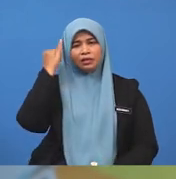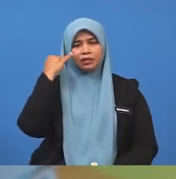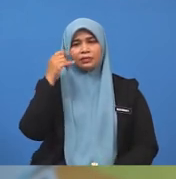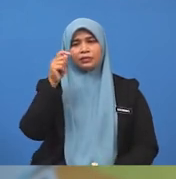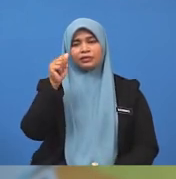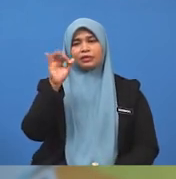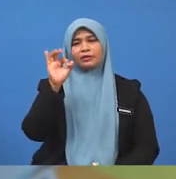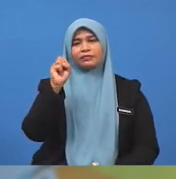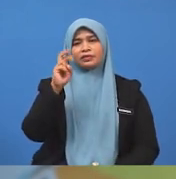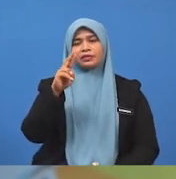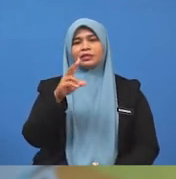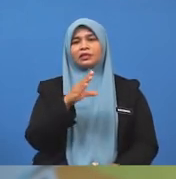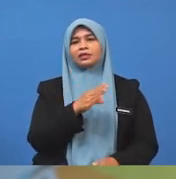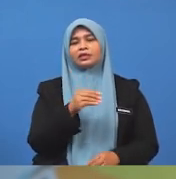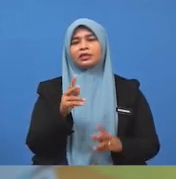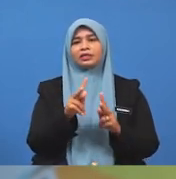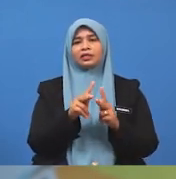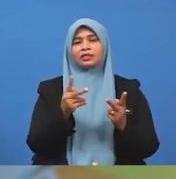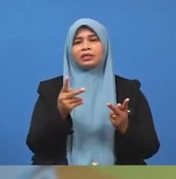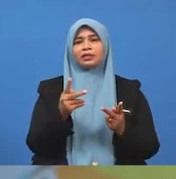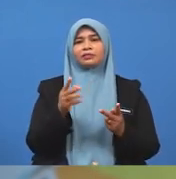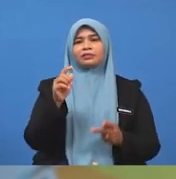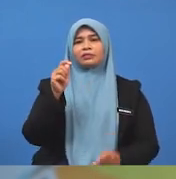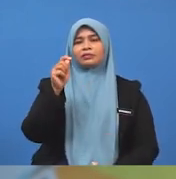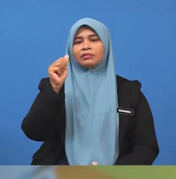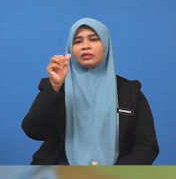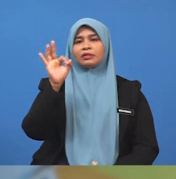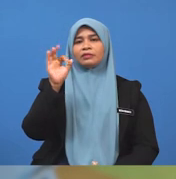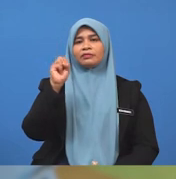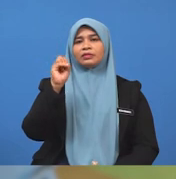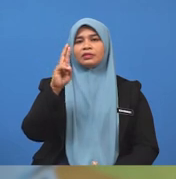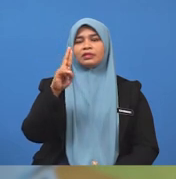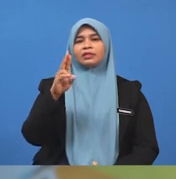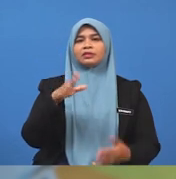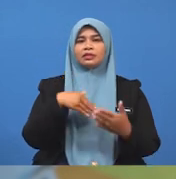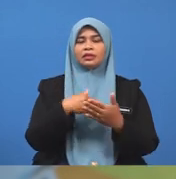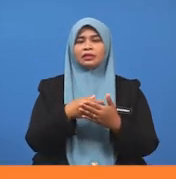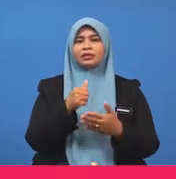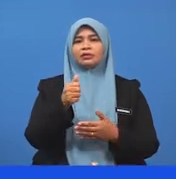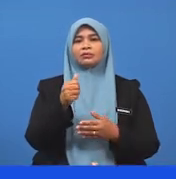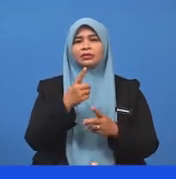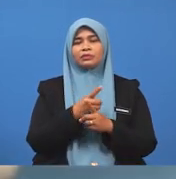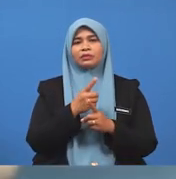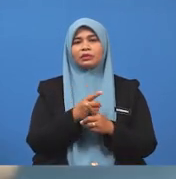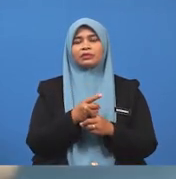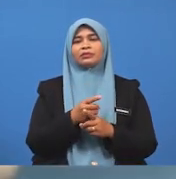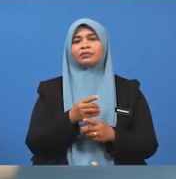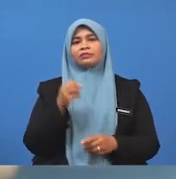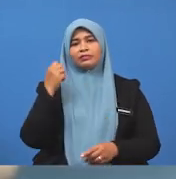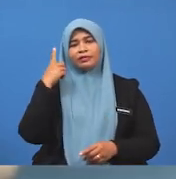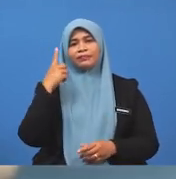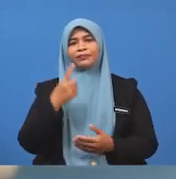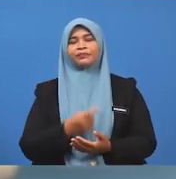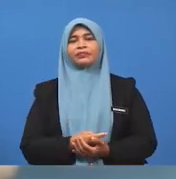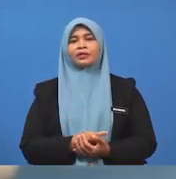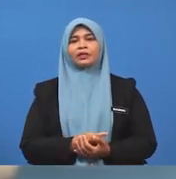dan kitab tafsir sehingga Anda betul-betul menguasainya Alhamdulillah